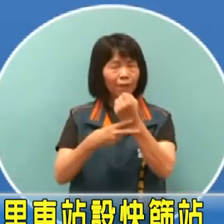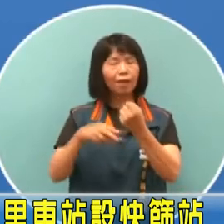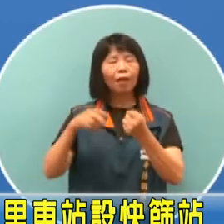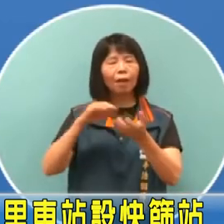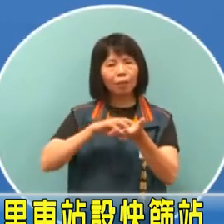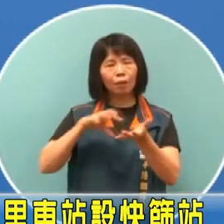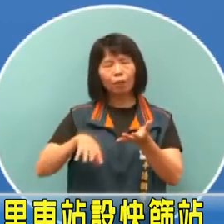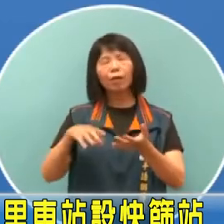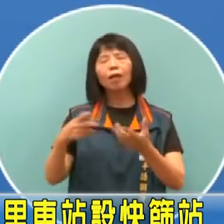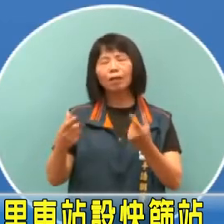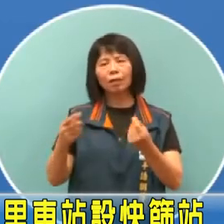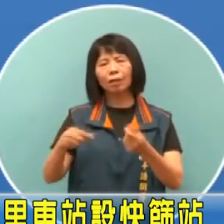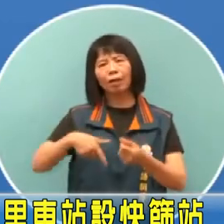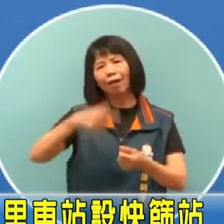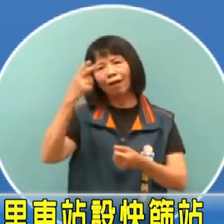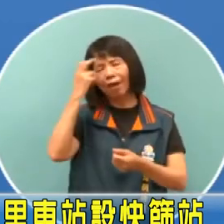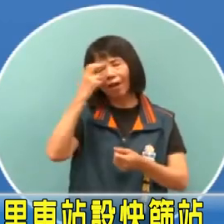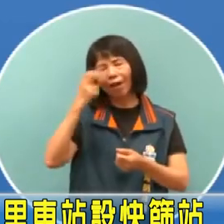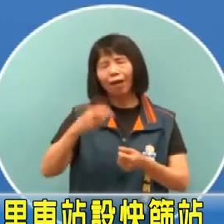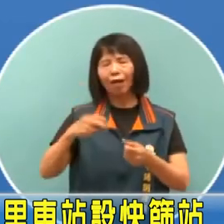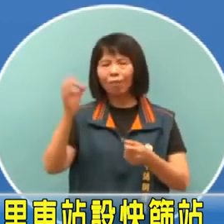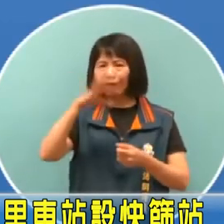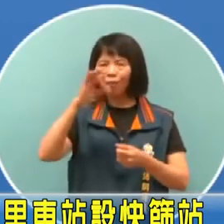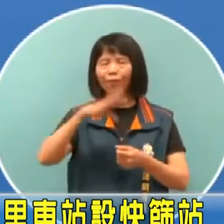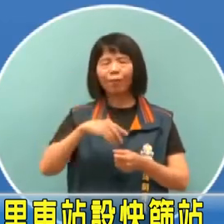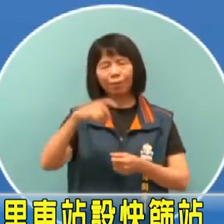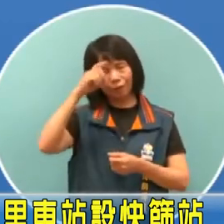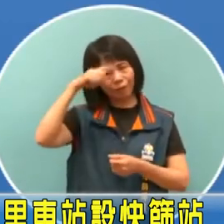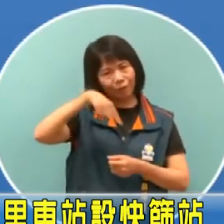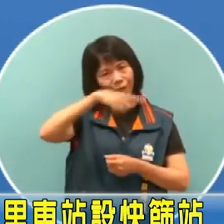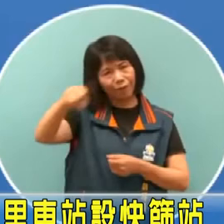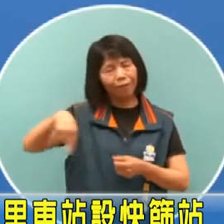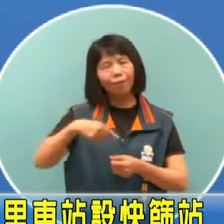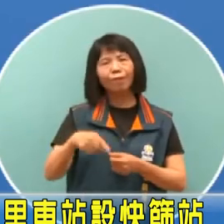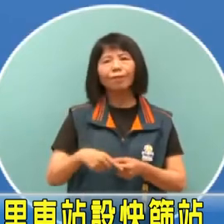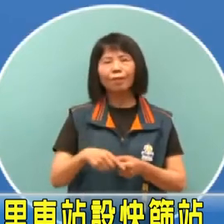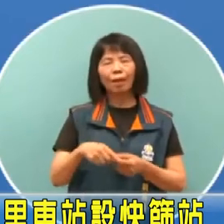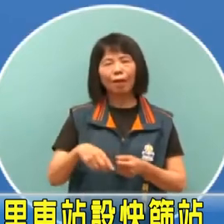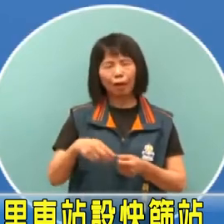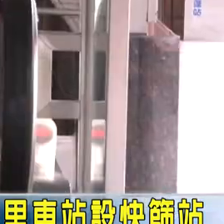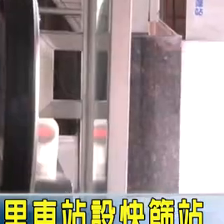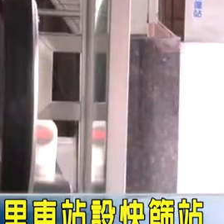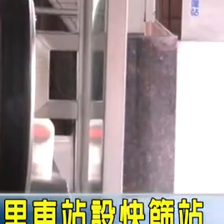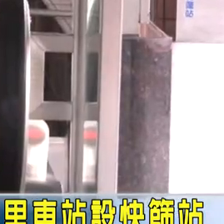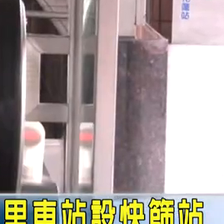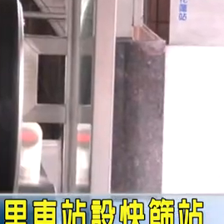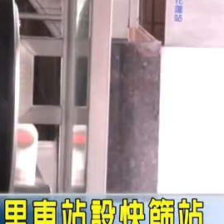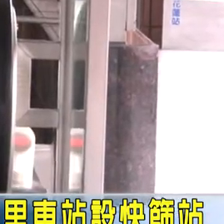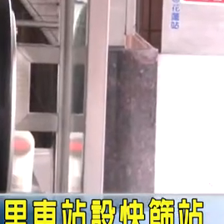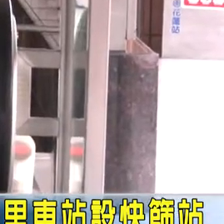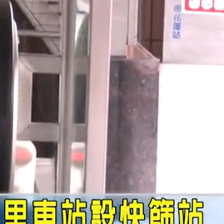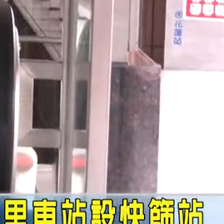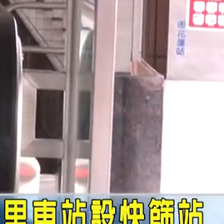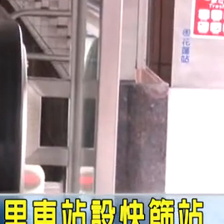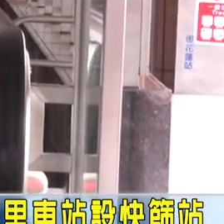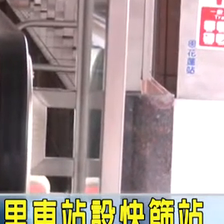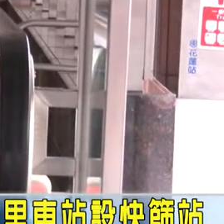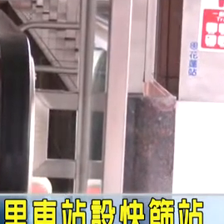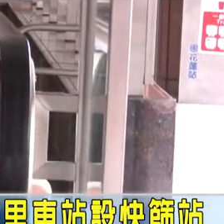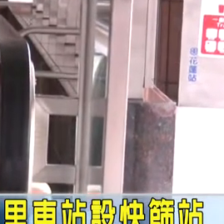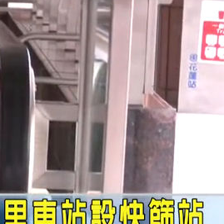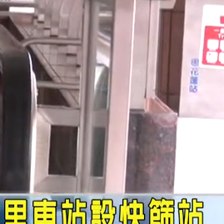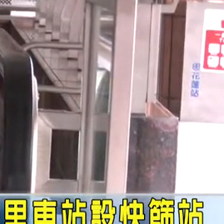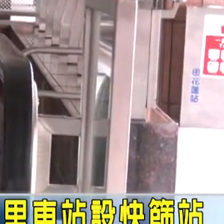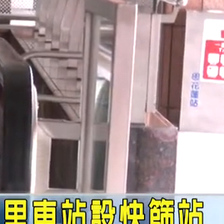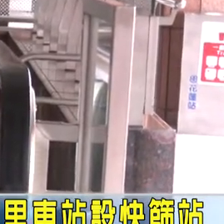快筛，这个部分都是免费的，所以请大家好好运用我们快筛的资源。 现在学生表示，为了防堵疫